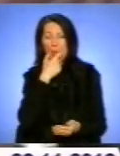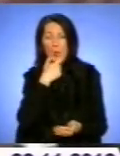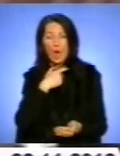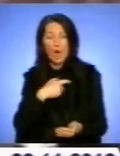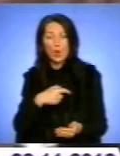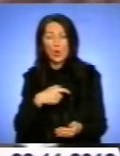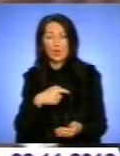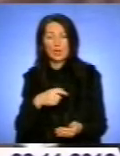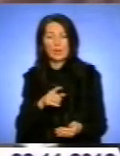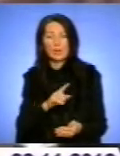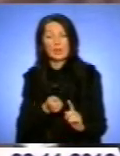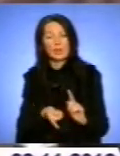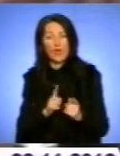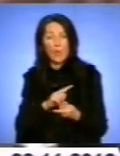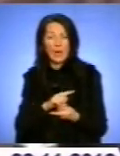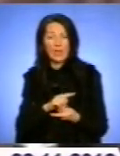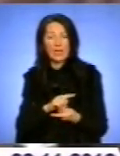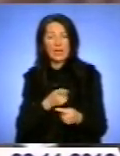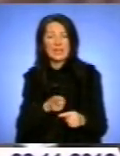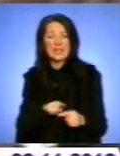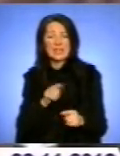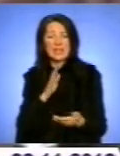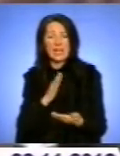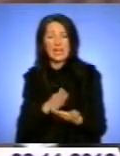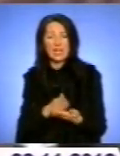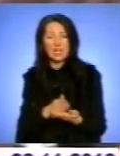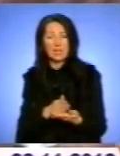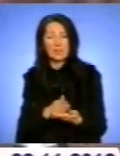Благородність, навпаки, це є